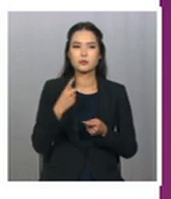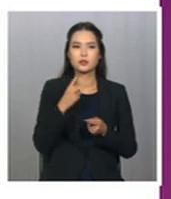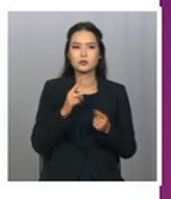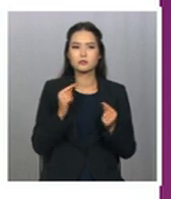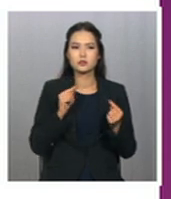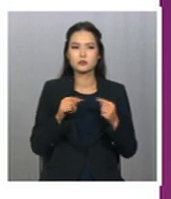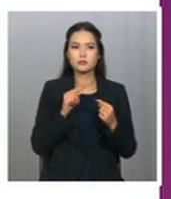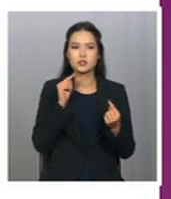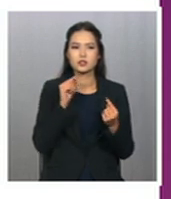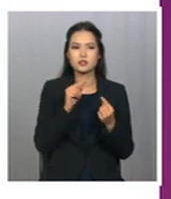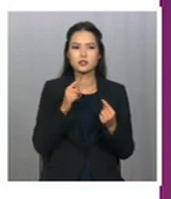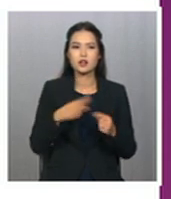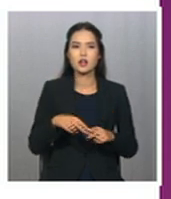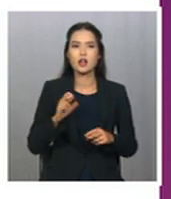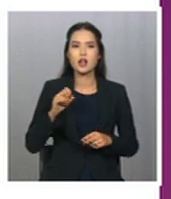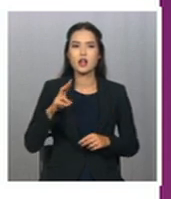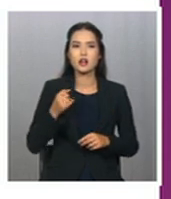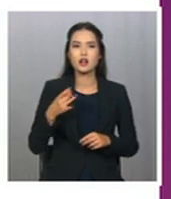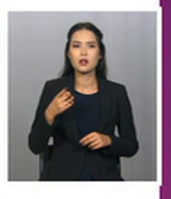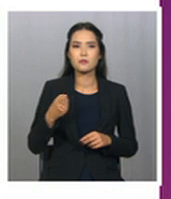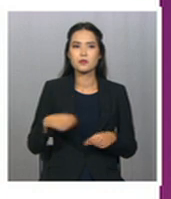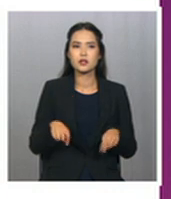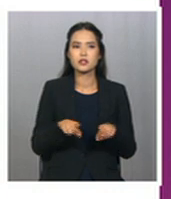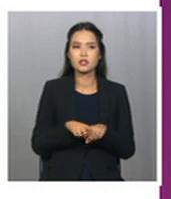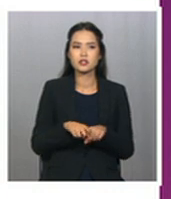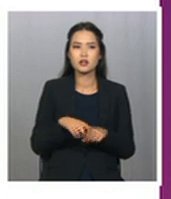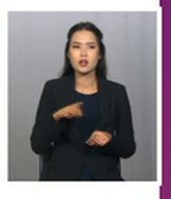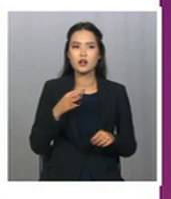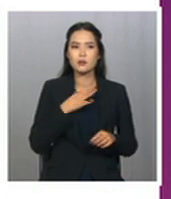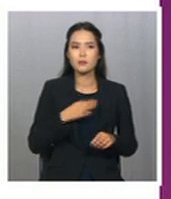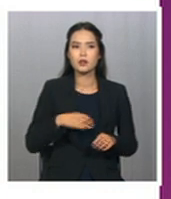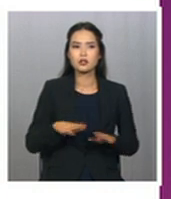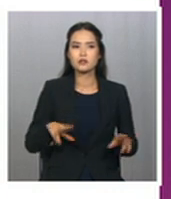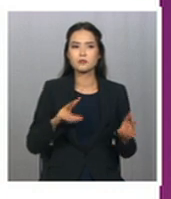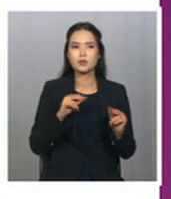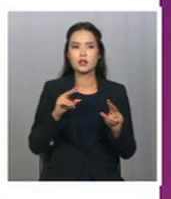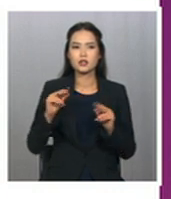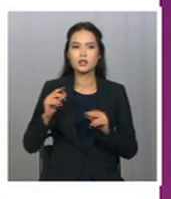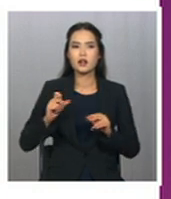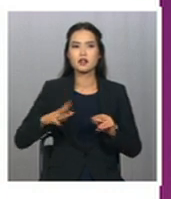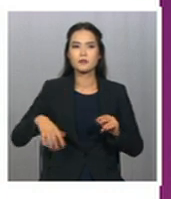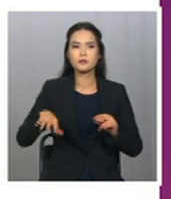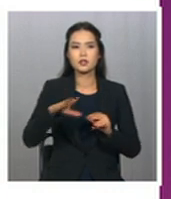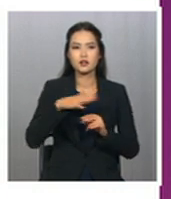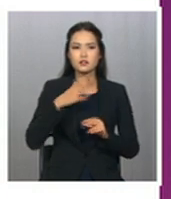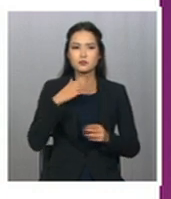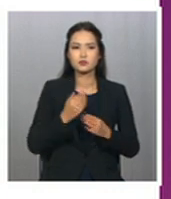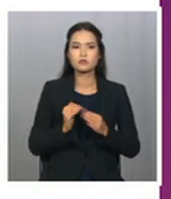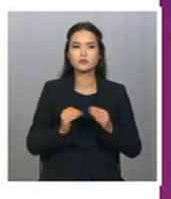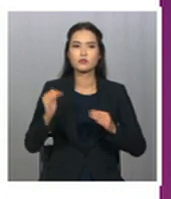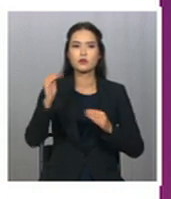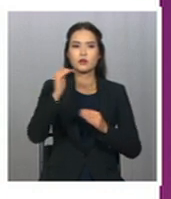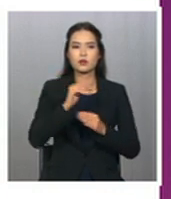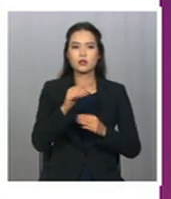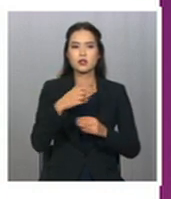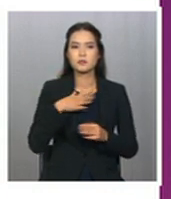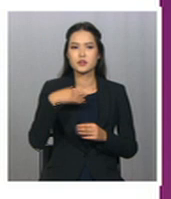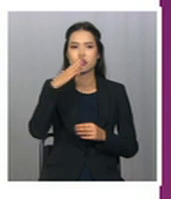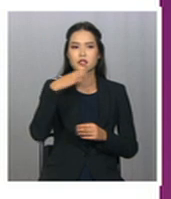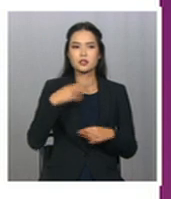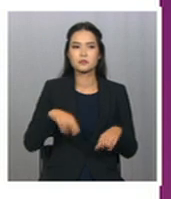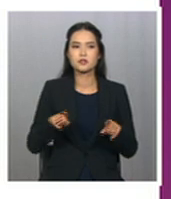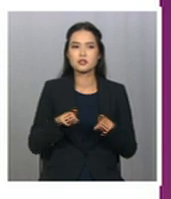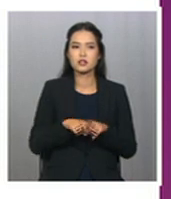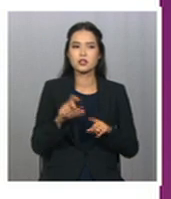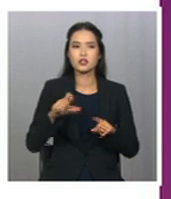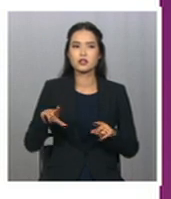қастық қылатын айнабай сияқты. Баласының бақытынан адамдардың пікірін жоғары қоятын, менің әкем сияқты